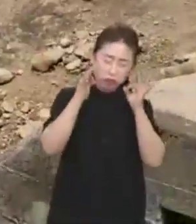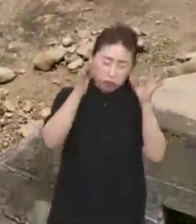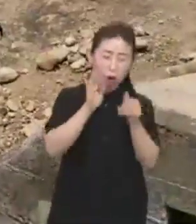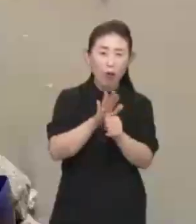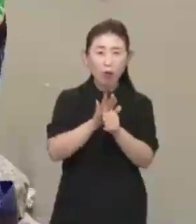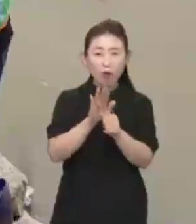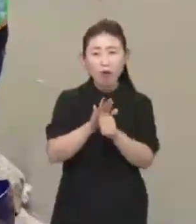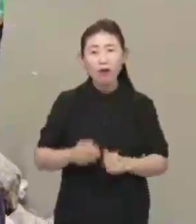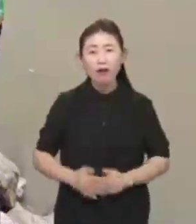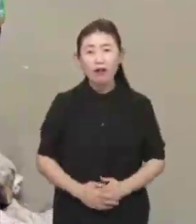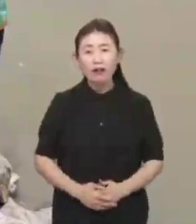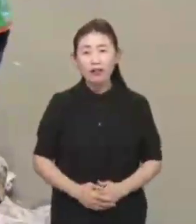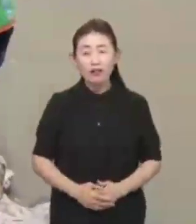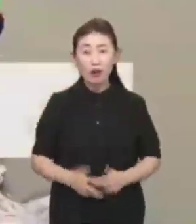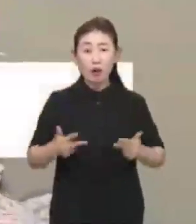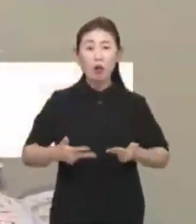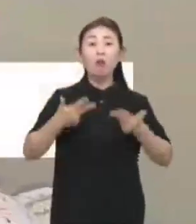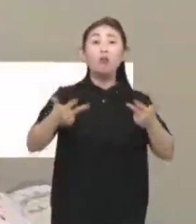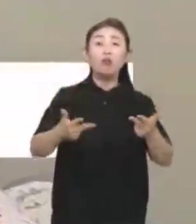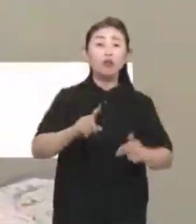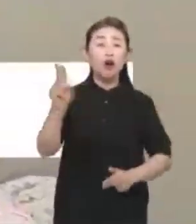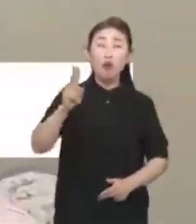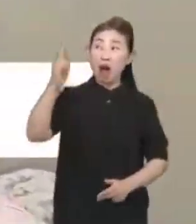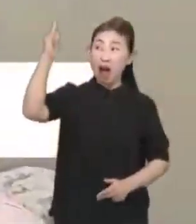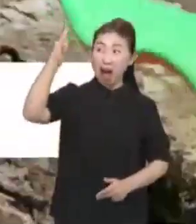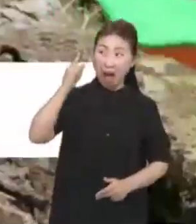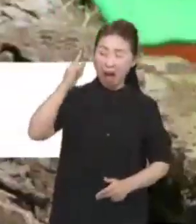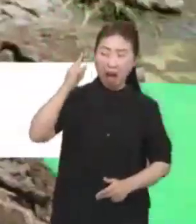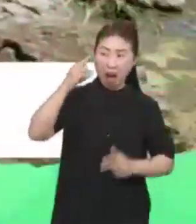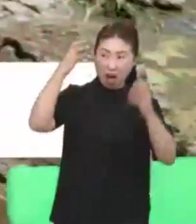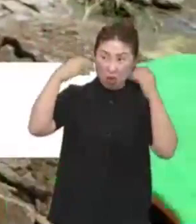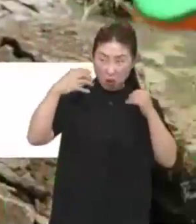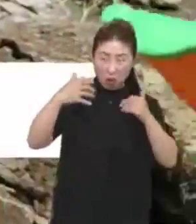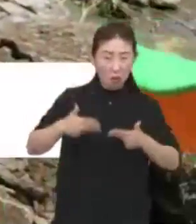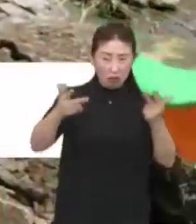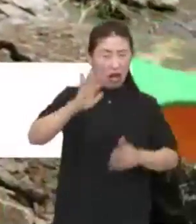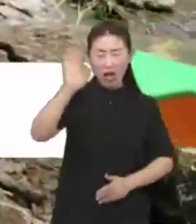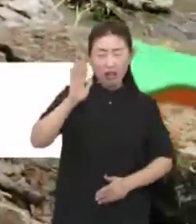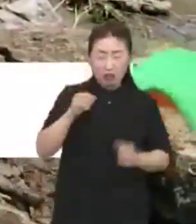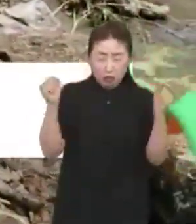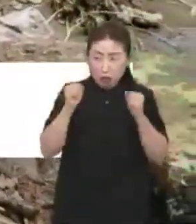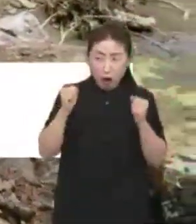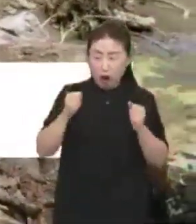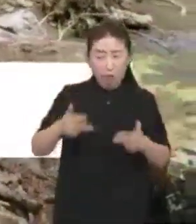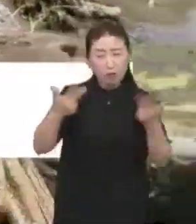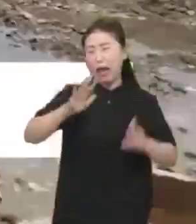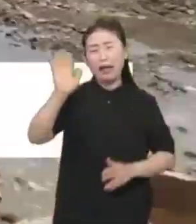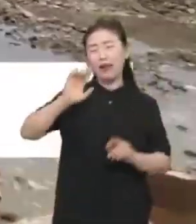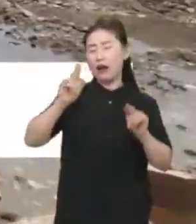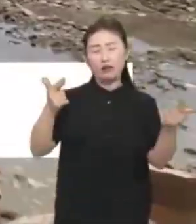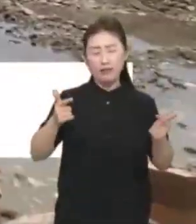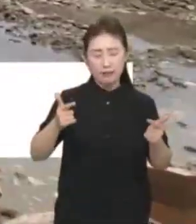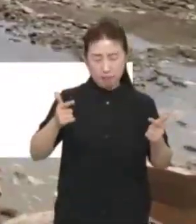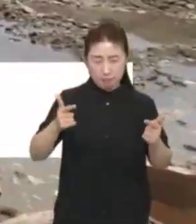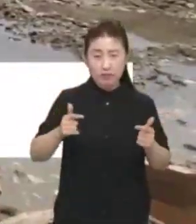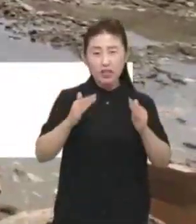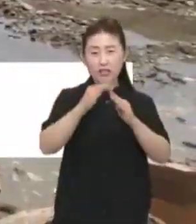쏟았습니다. 봉사라는 게 뭐 날씨가 덥다고 해서 안 하고 춥다고 해서 안 하는 거 아니잖아요. 일단 우리